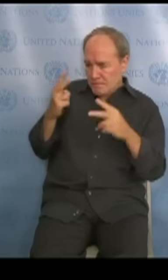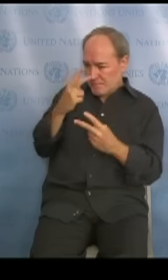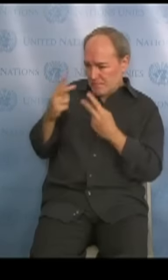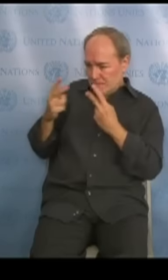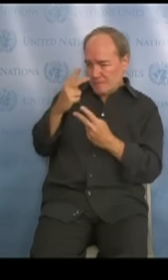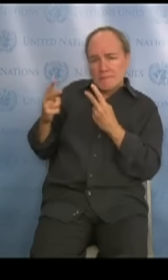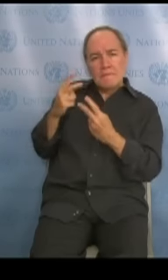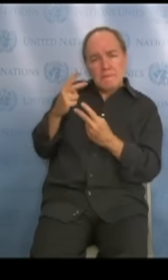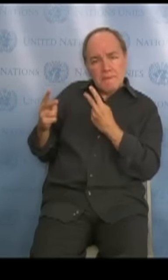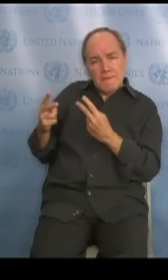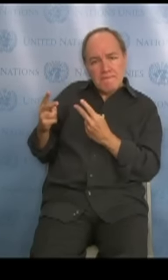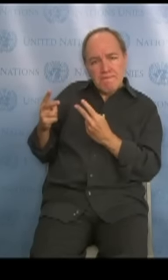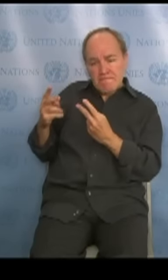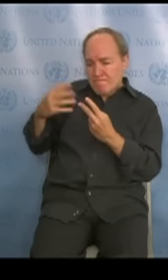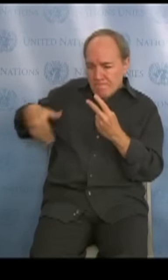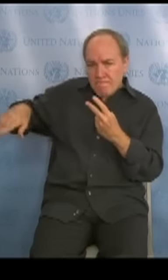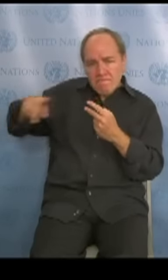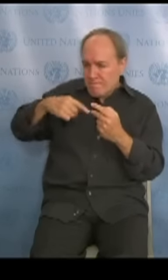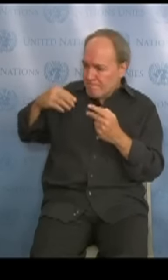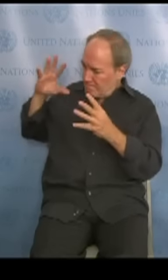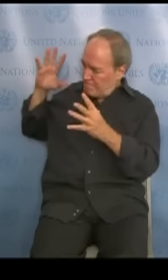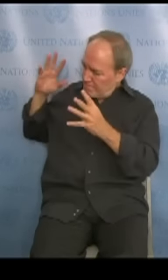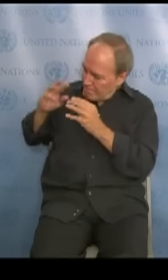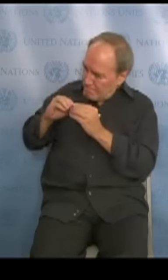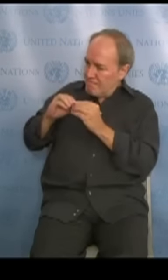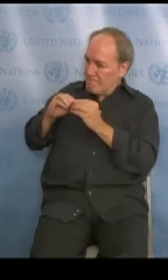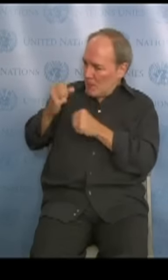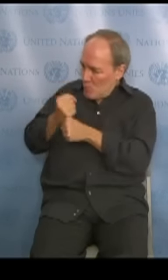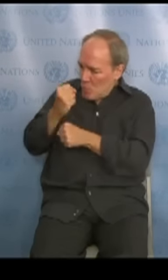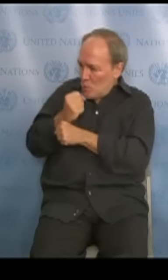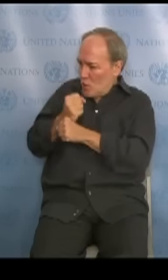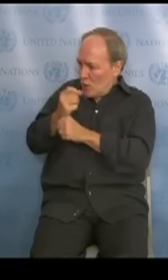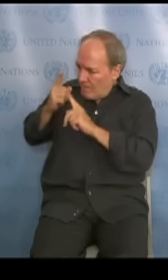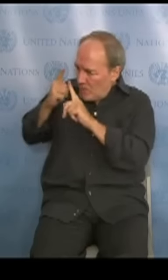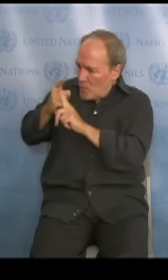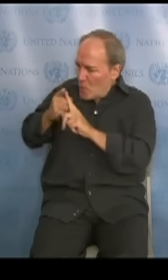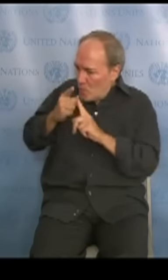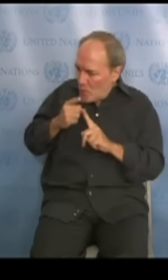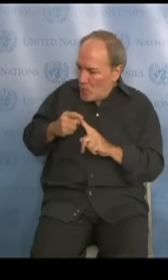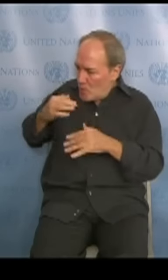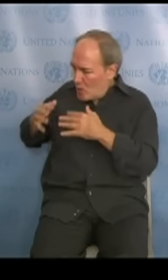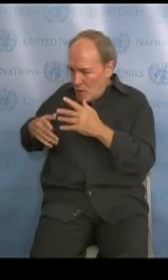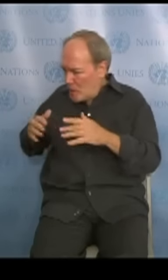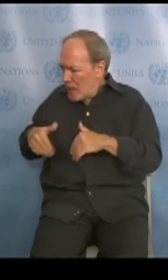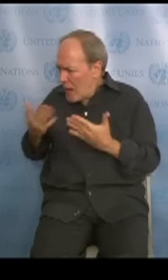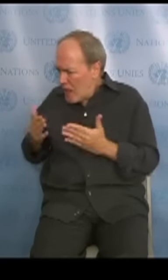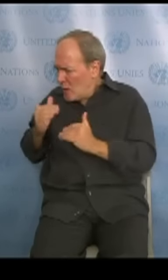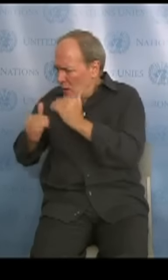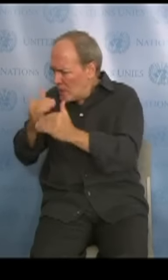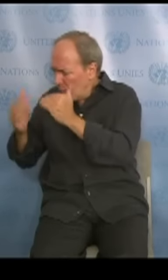autres pour nous projeter résolument dans l'avenir. Je voudrais, dans cette optique,